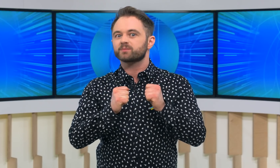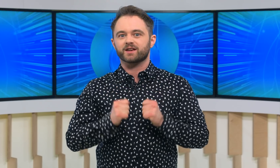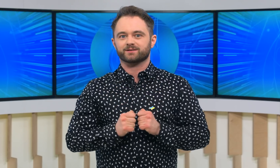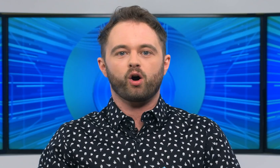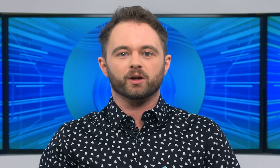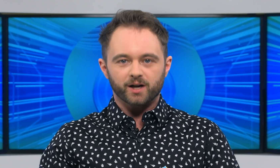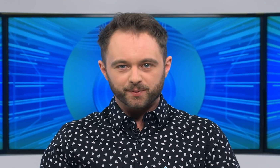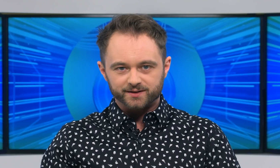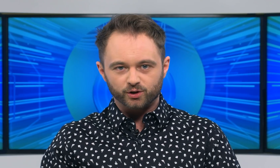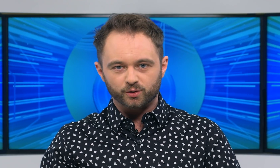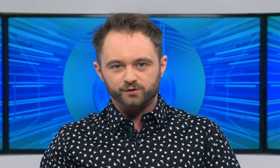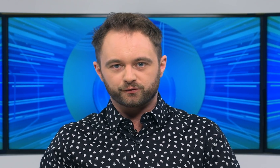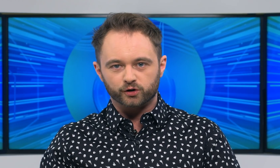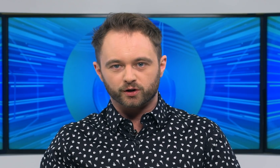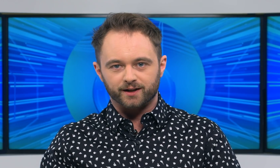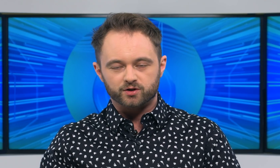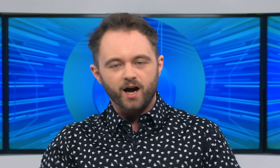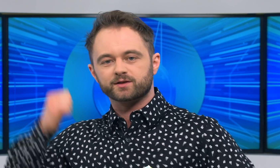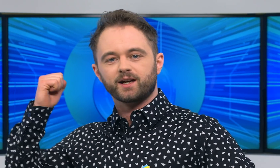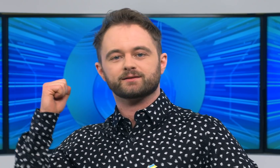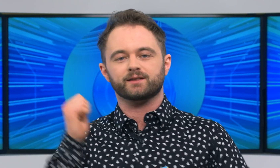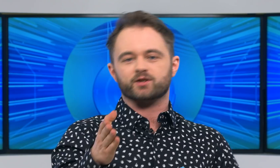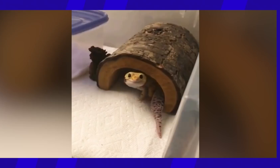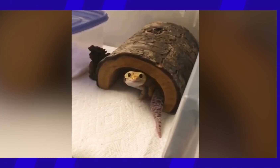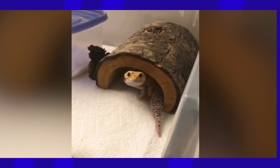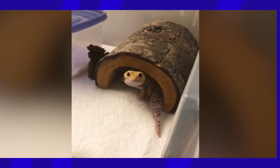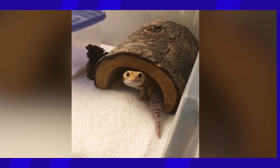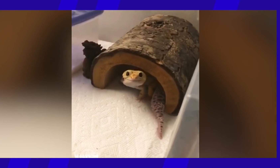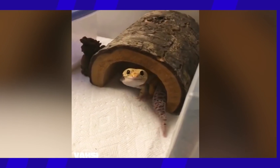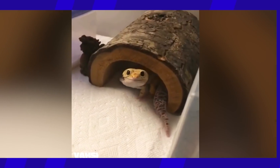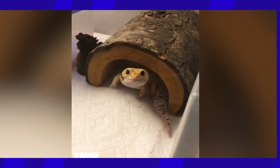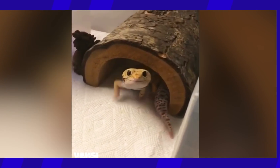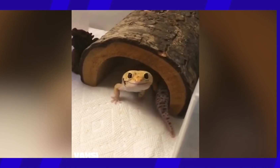leidžia mums veikti. O dabar pristatau jums fotogeniškiausią driežą.